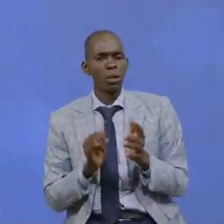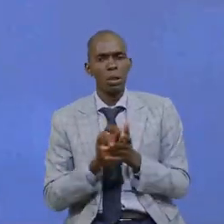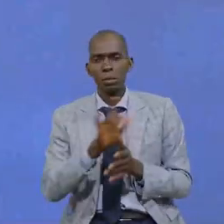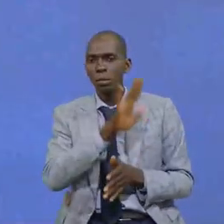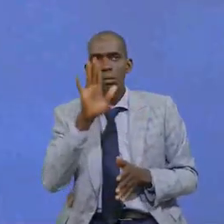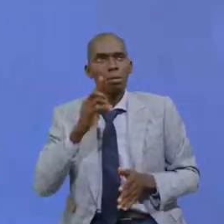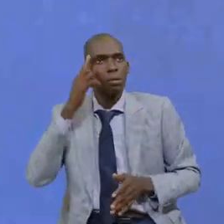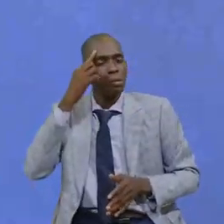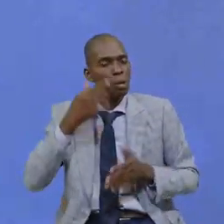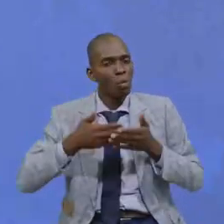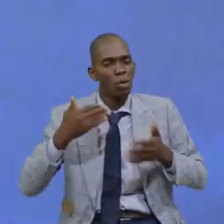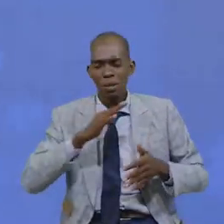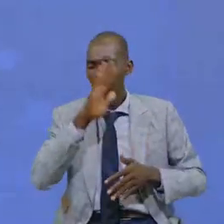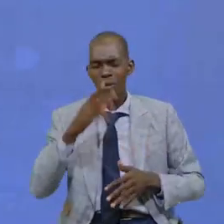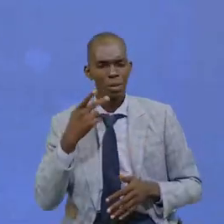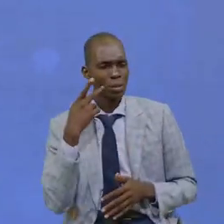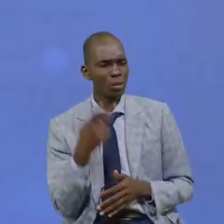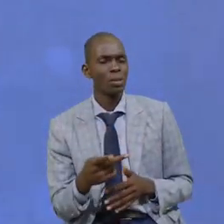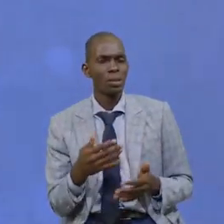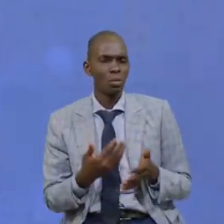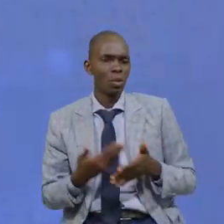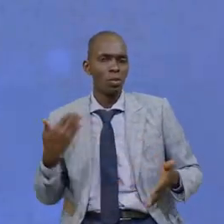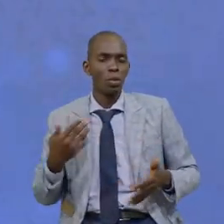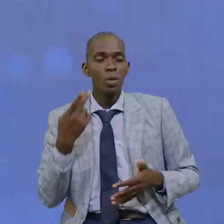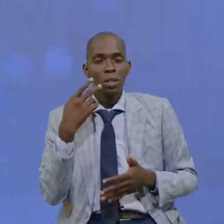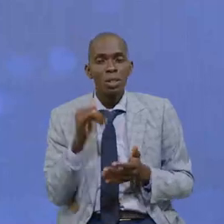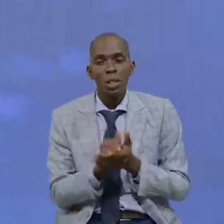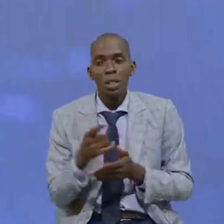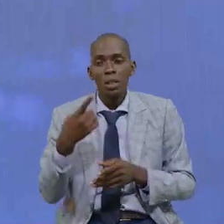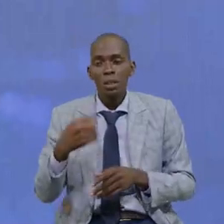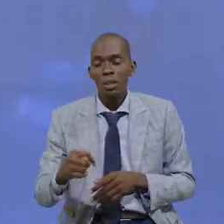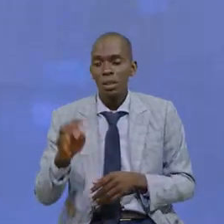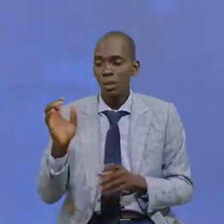à laquelle tu n'as jamais pensé, que tu n'as jamais vu. Le ravisseur,